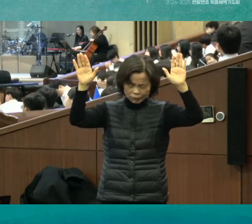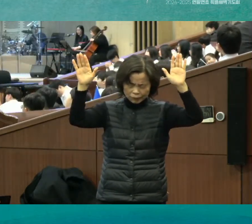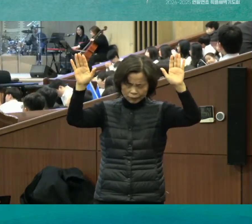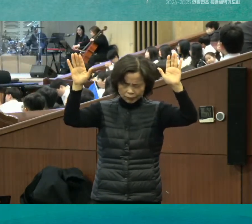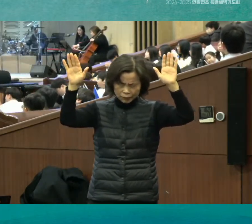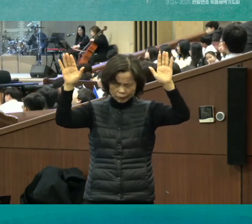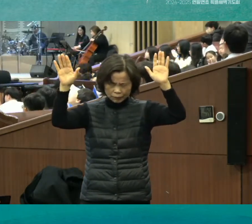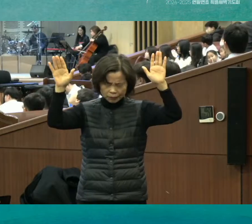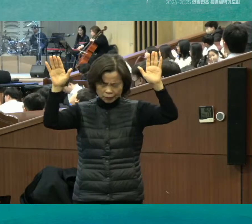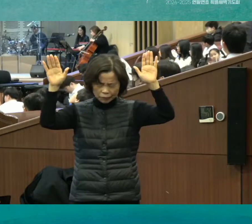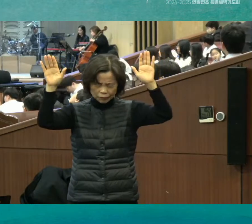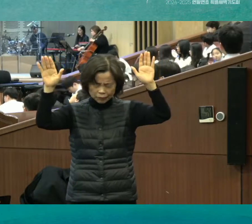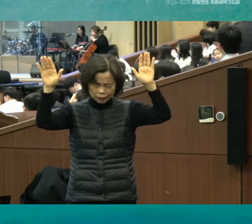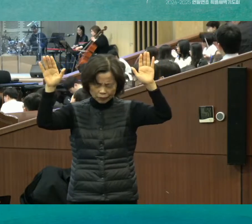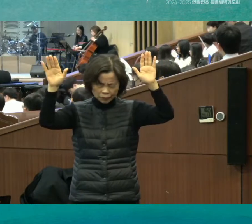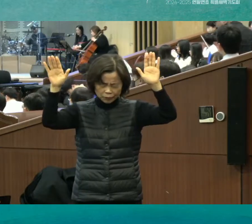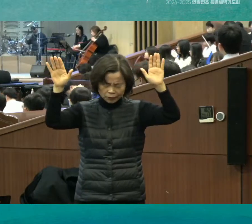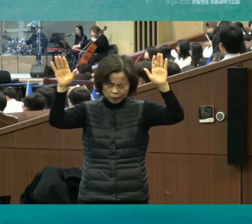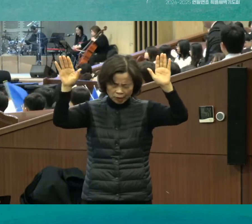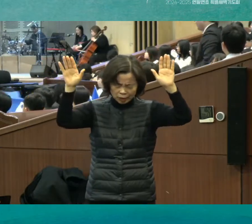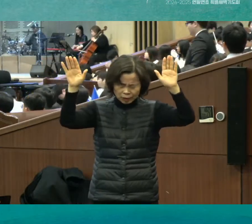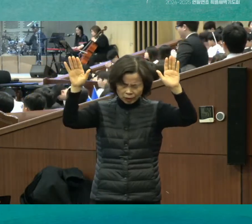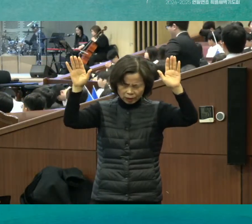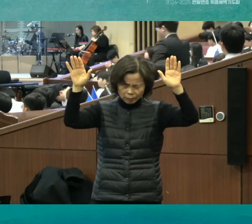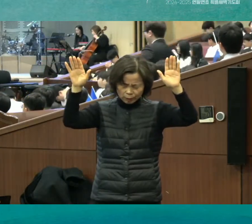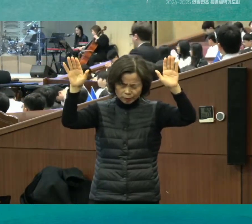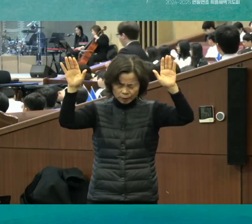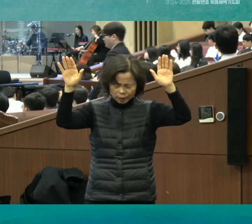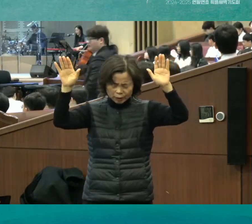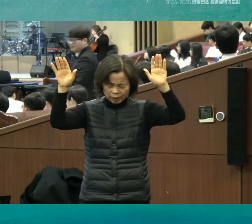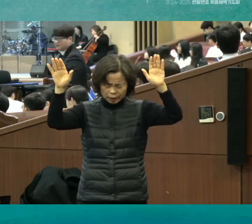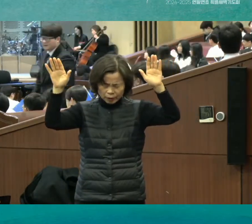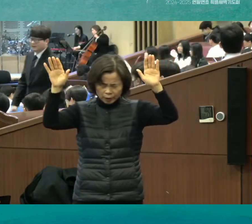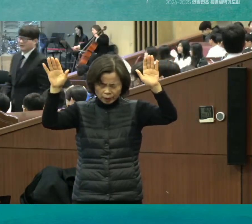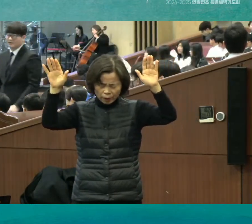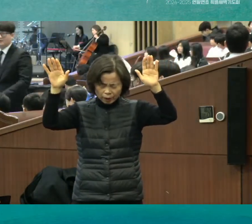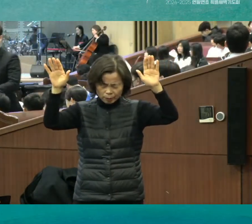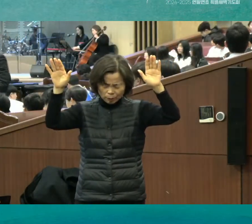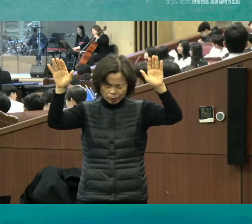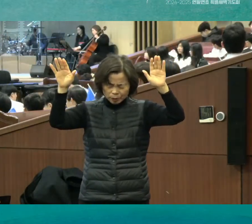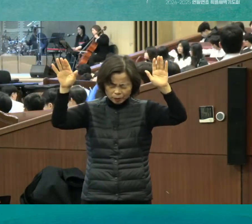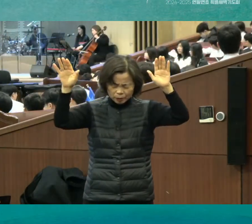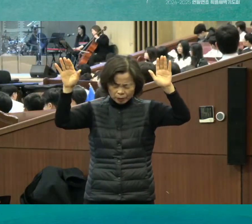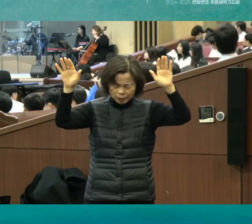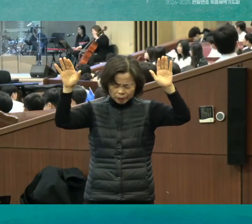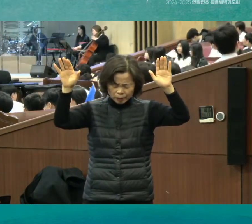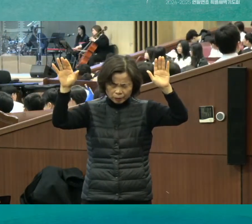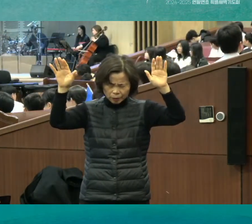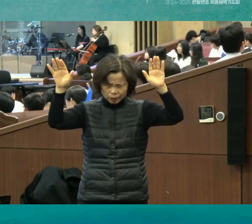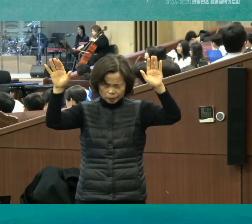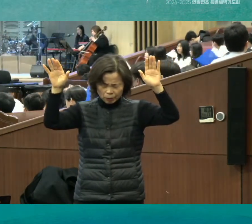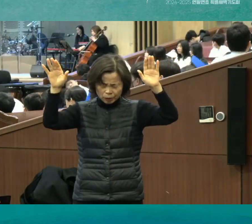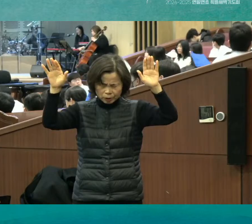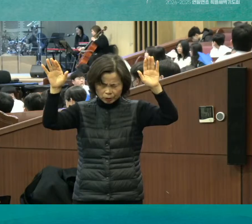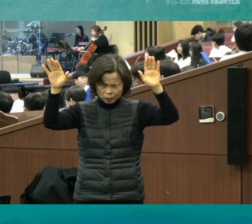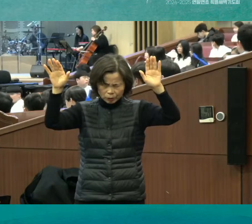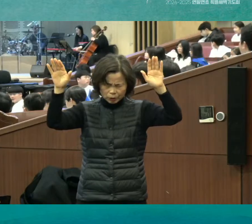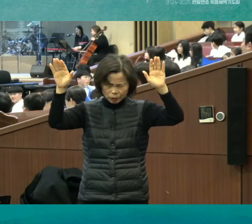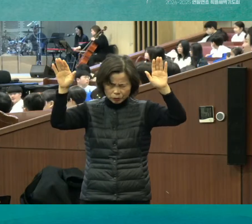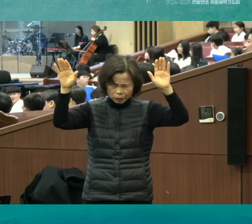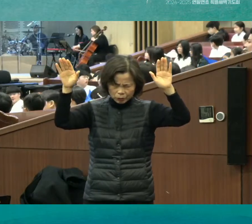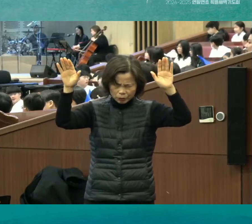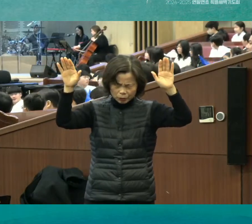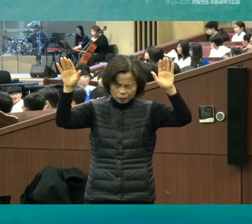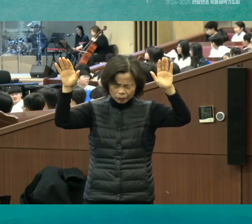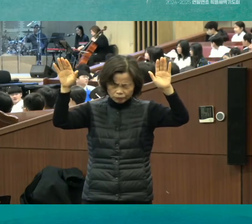아버지 하나님, 여기까지 우리를 인도하시고 늘 주의 말씀으로 우리를 인도하사 그 추격하시는